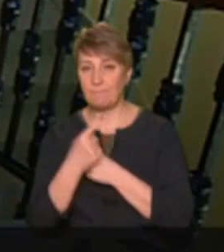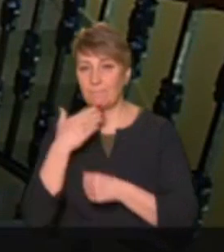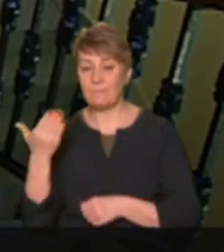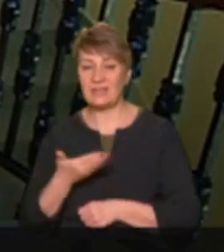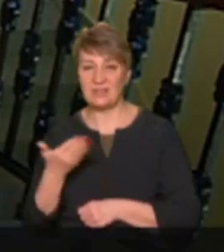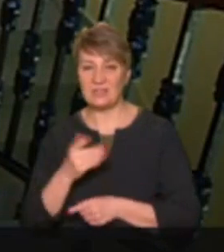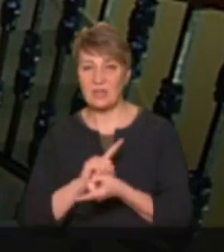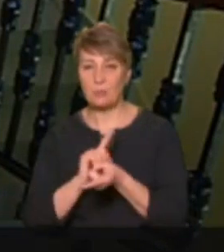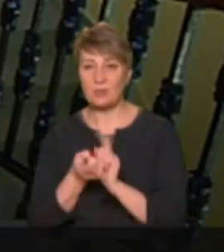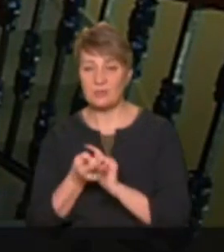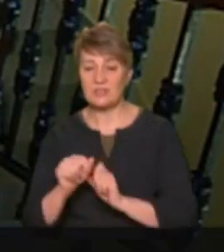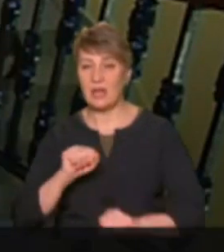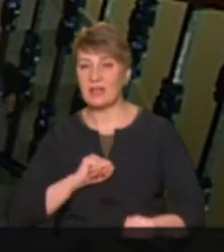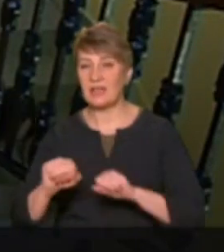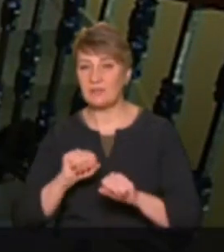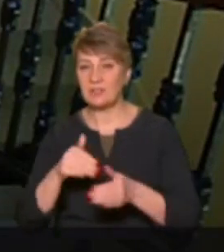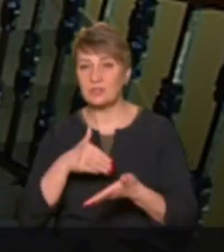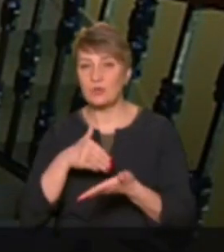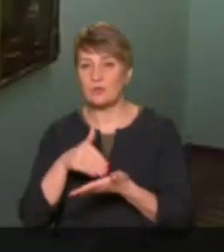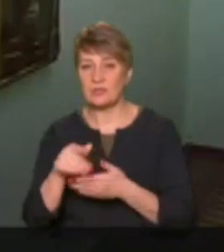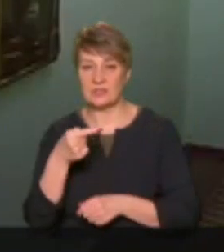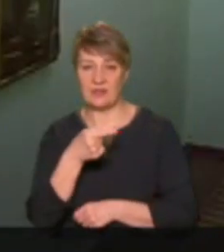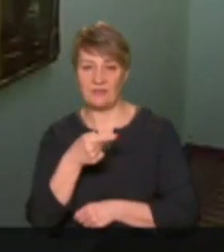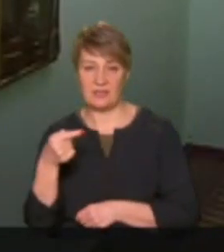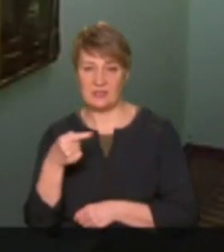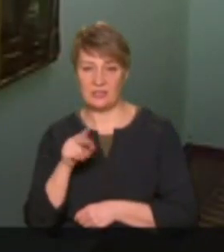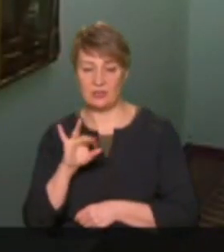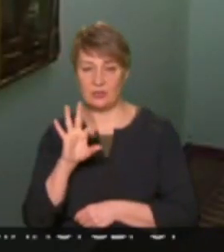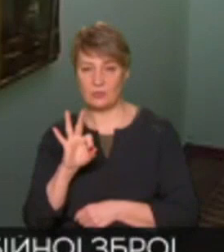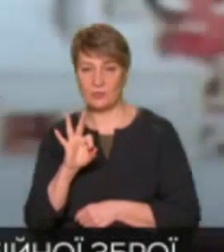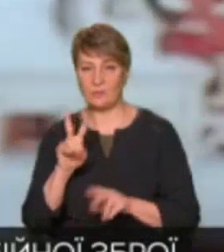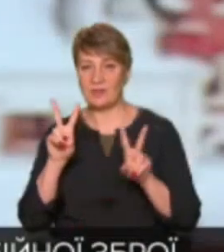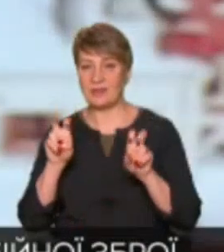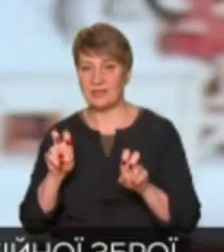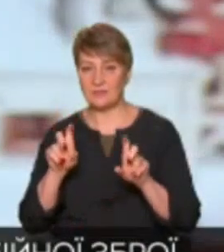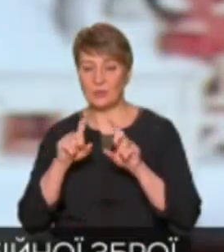Але керівництво академії відмовляється викреслювати Чайковського із назви закладу.